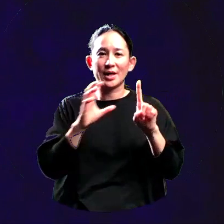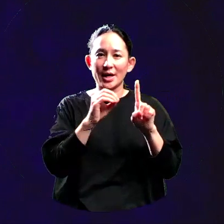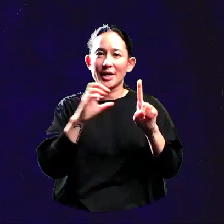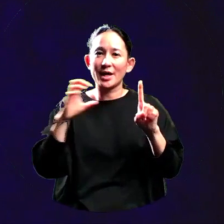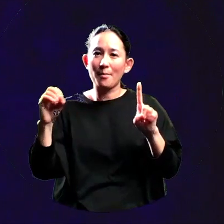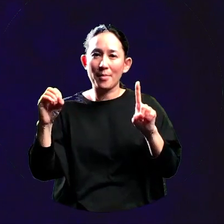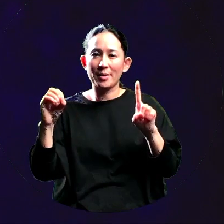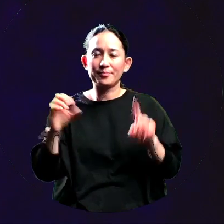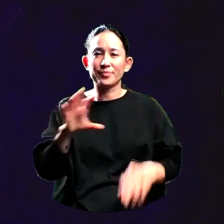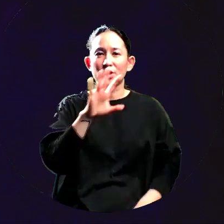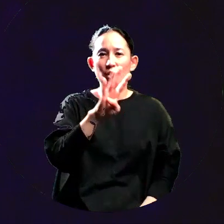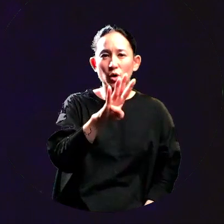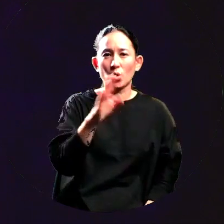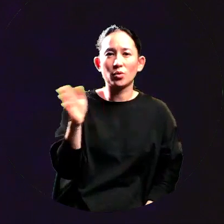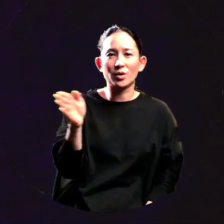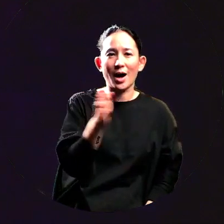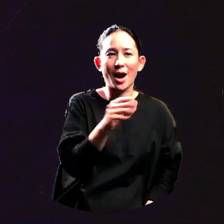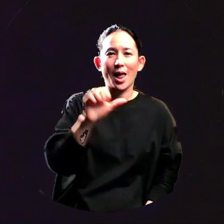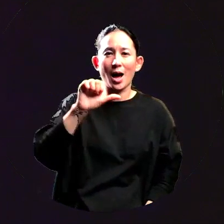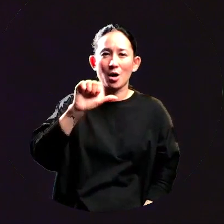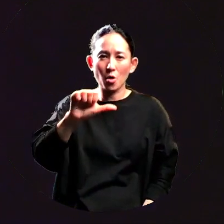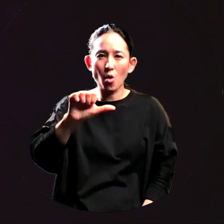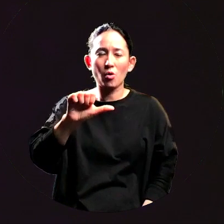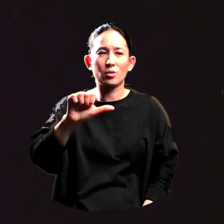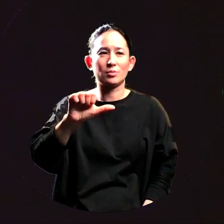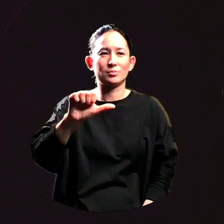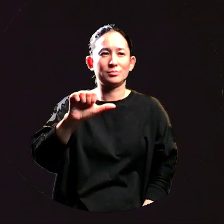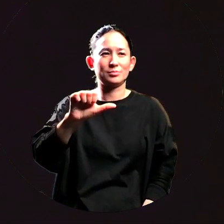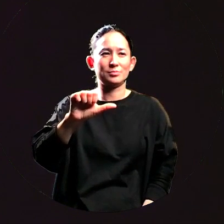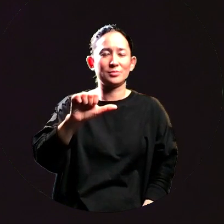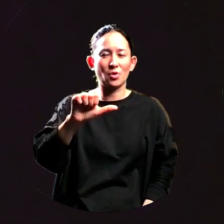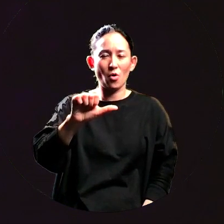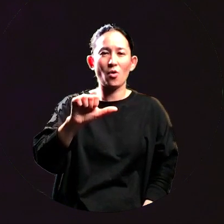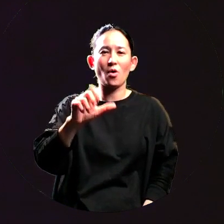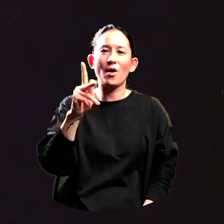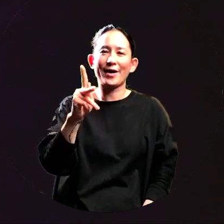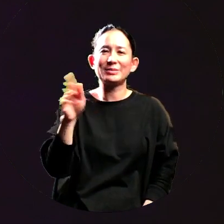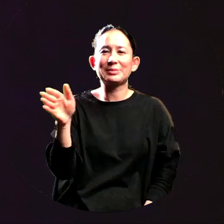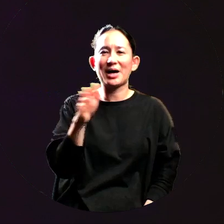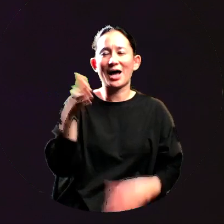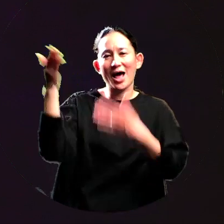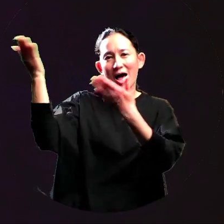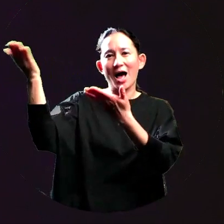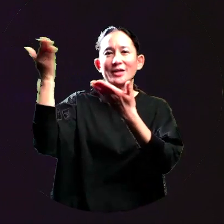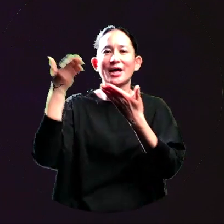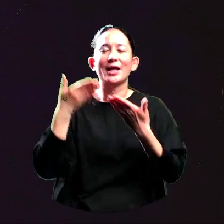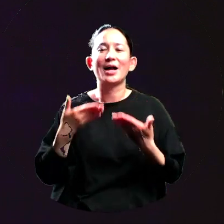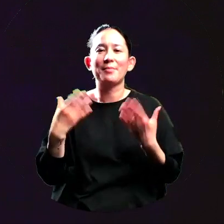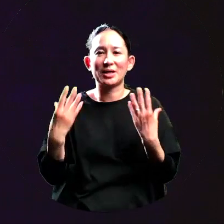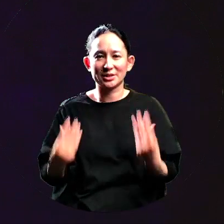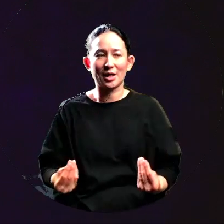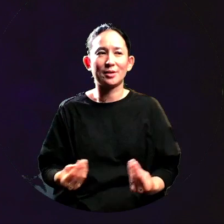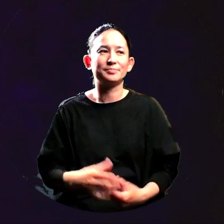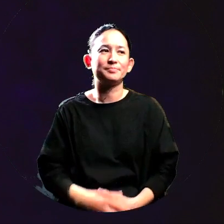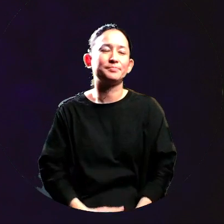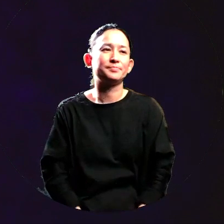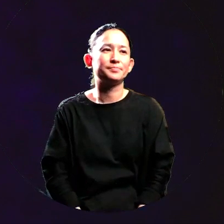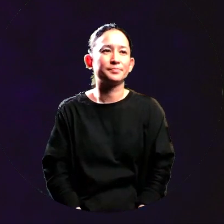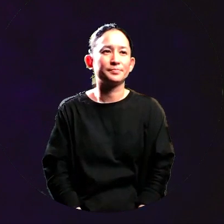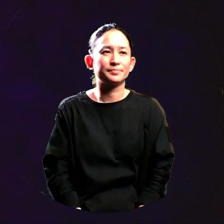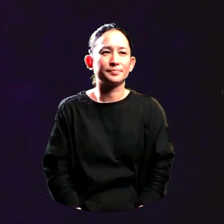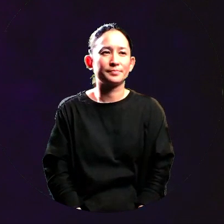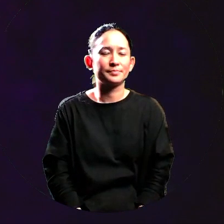から5節の御言葉が語られました。 And it reads, Enter his gates with thanksgiving. Go into his courts